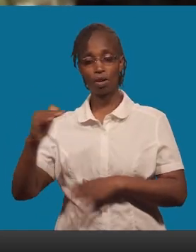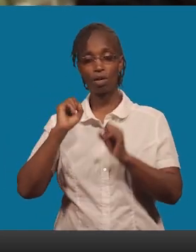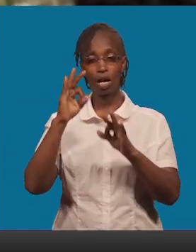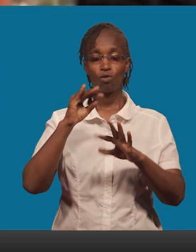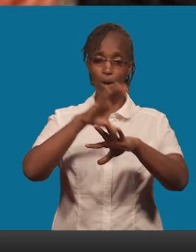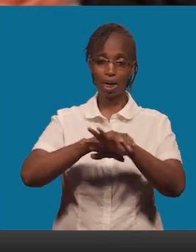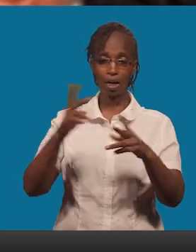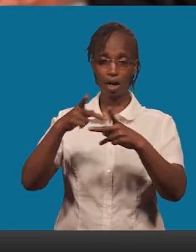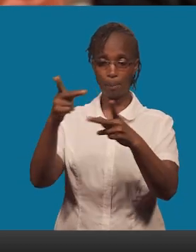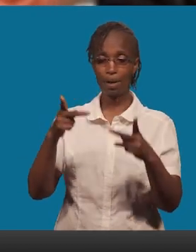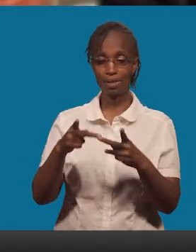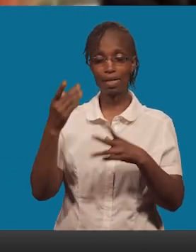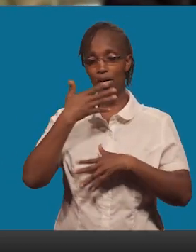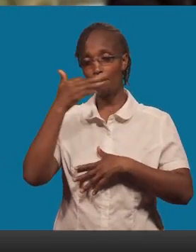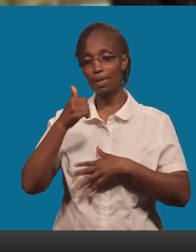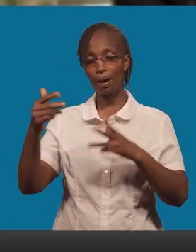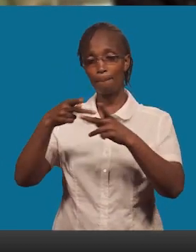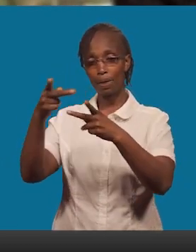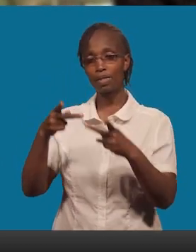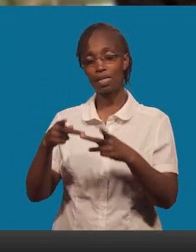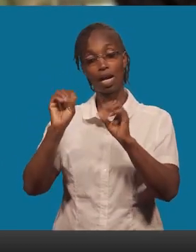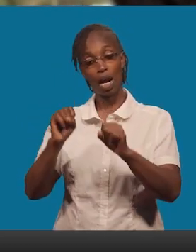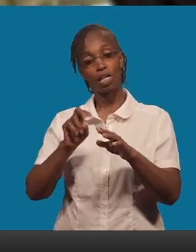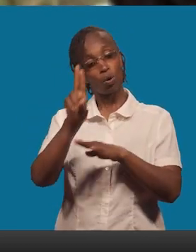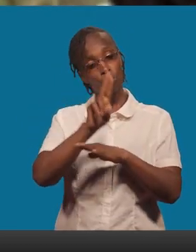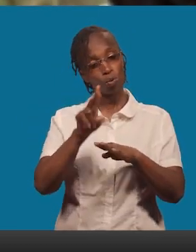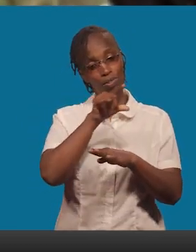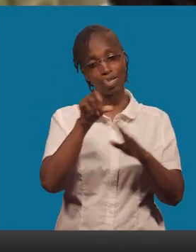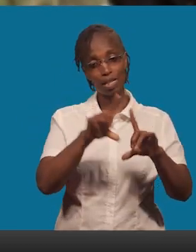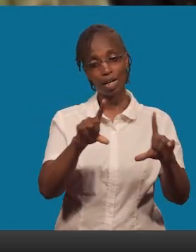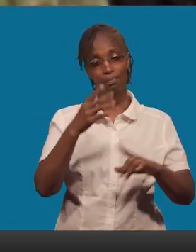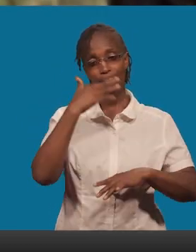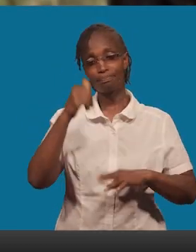a facility in a better location, can we utilize that land in a better way?